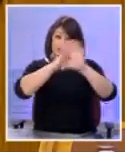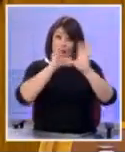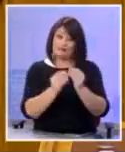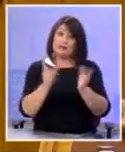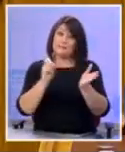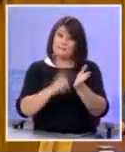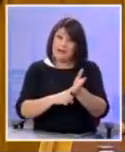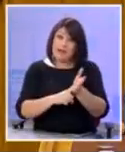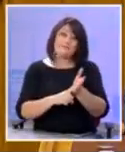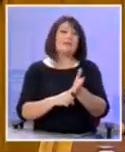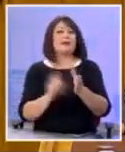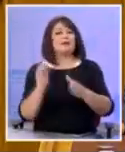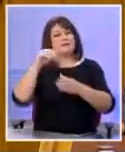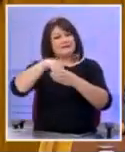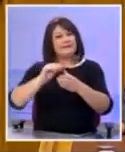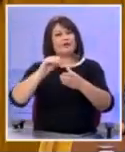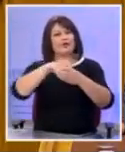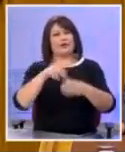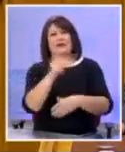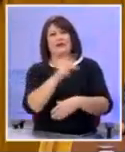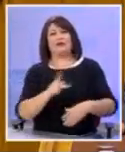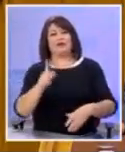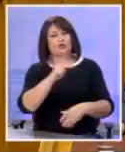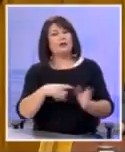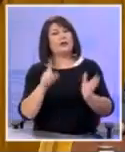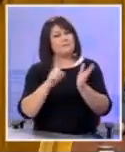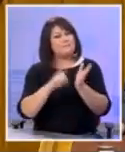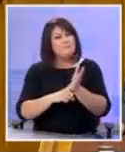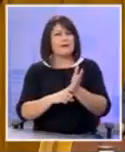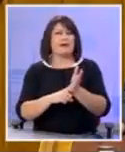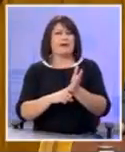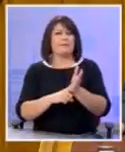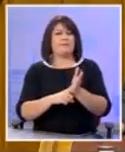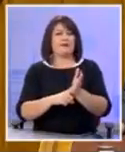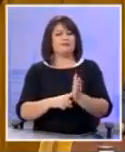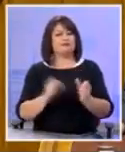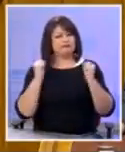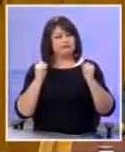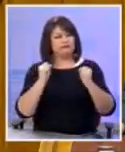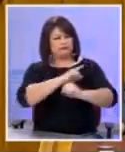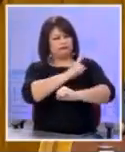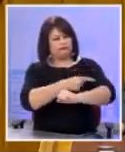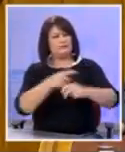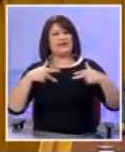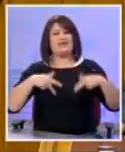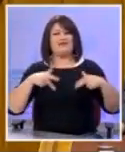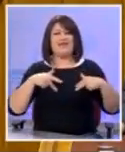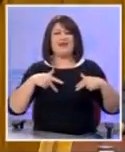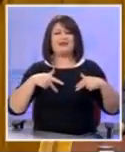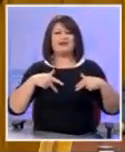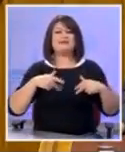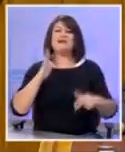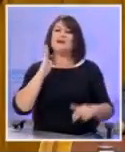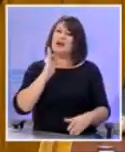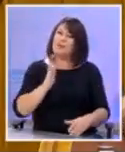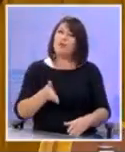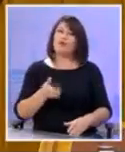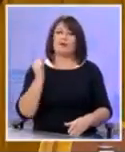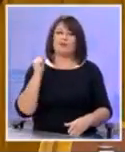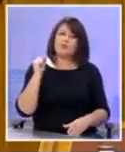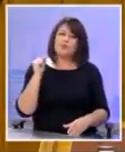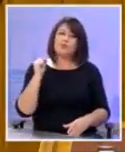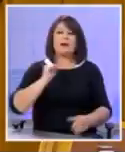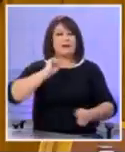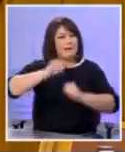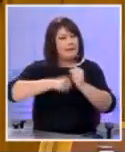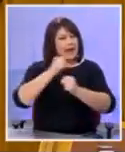απαιτούν ενεργή συμμετοχή της κοινωνίας, απαιτούν ισχυρή και αδέσμευτη κυβέρνηση που να έχει το πολιτικό και ηθικό ανάστημα να